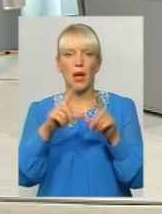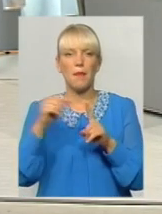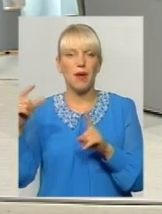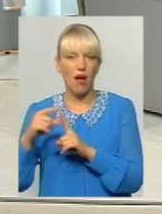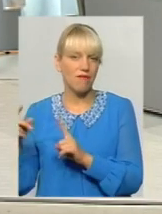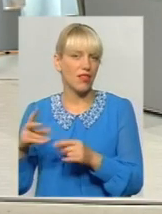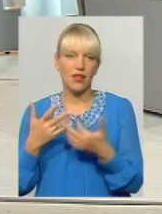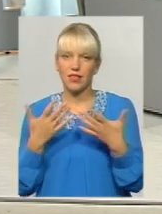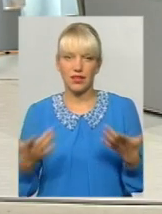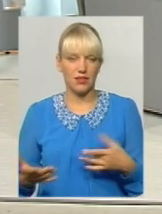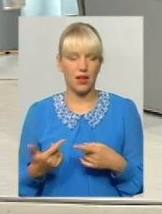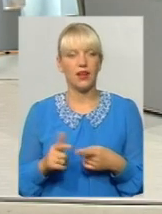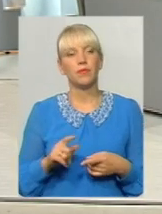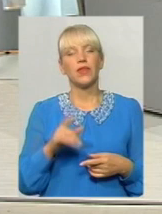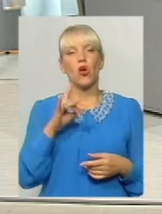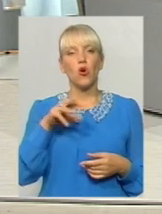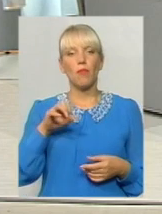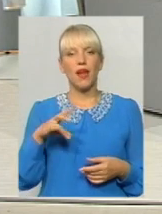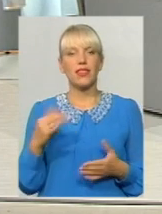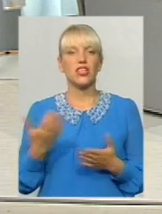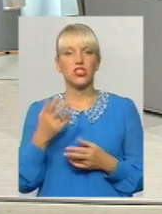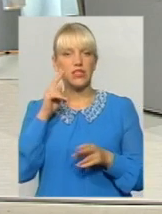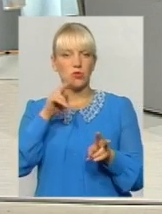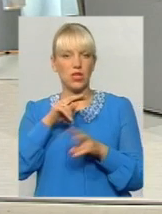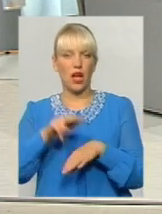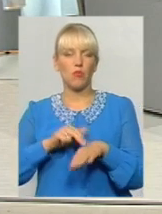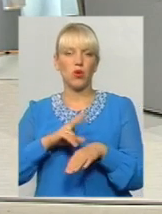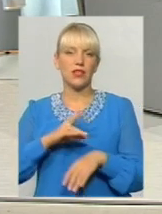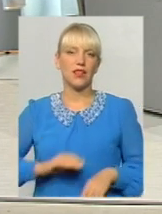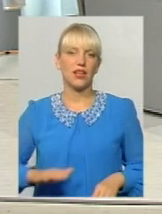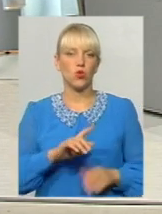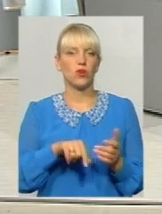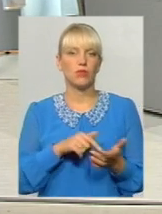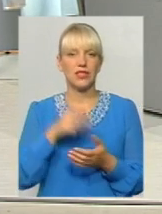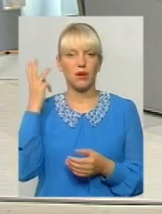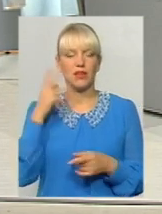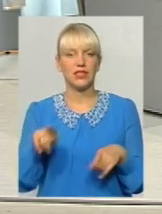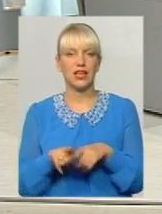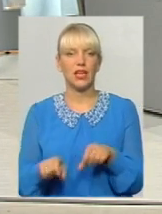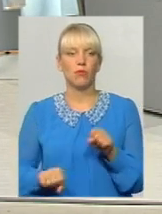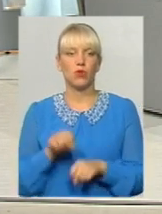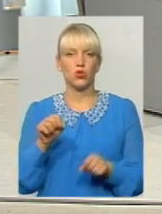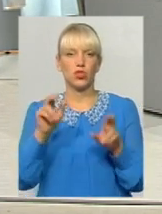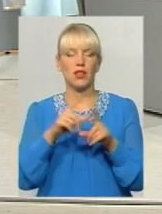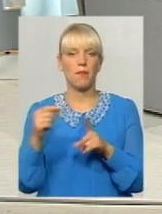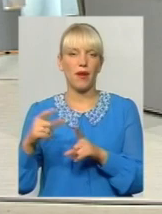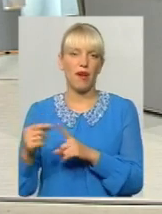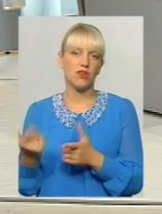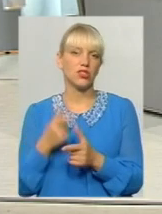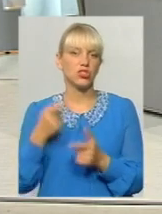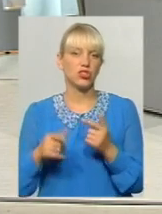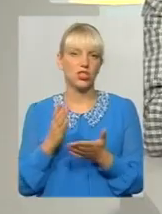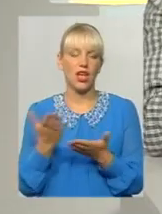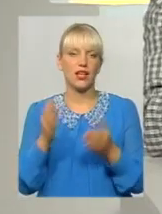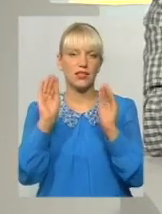Романе, чи спостерігає патрульна поліція міста Хмельницького якісь от такі якраз порушення правил, чи є якась статистика по